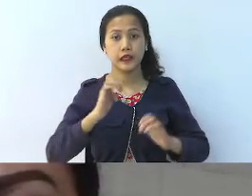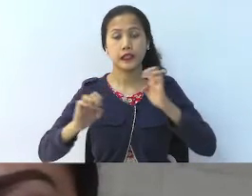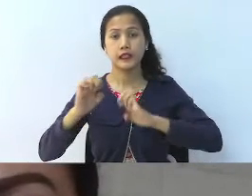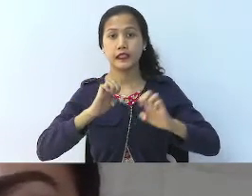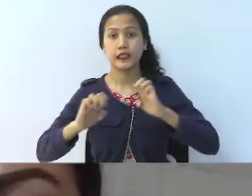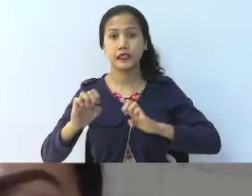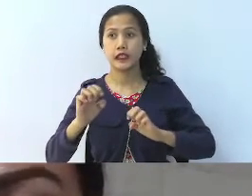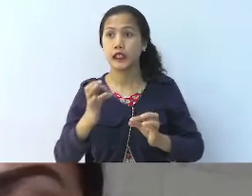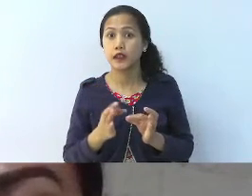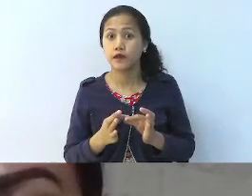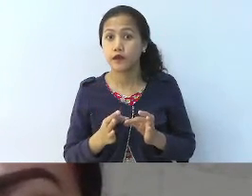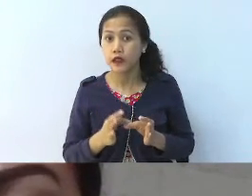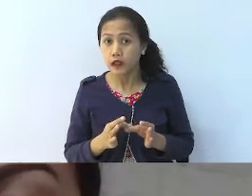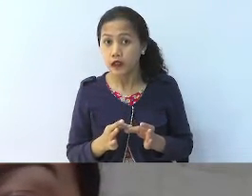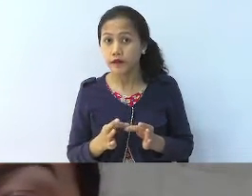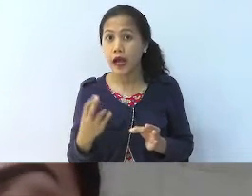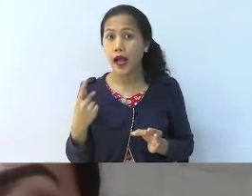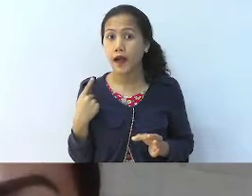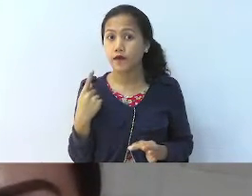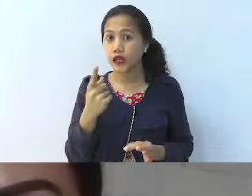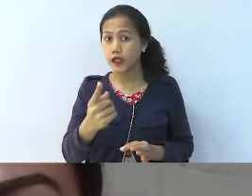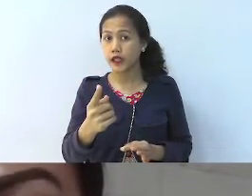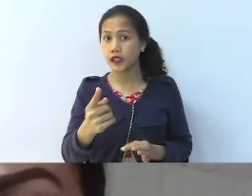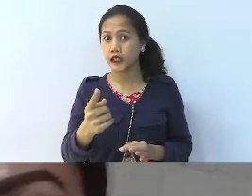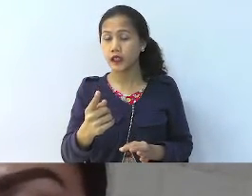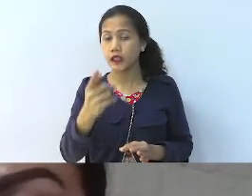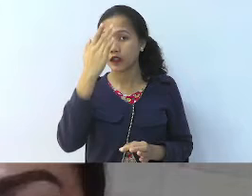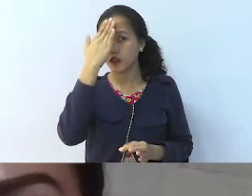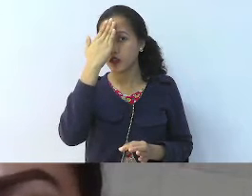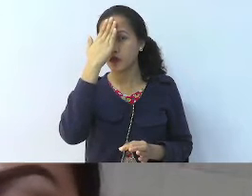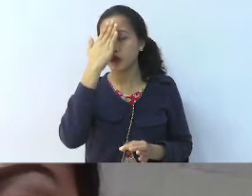eat hard foods. At avoid chewing gum po.